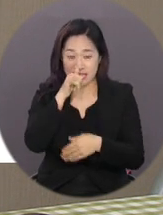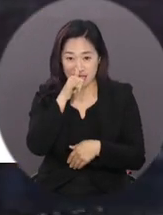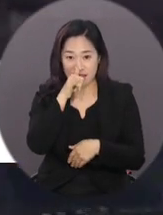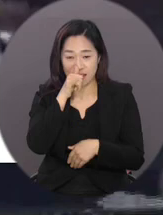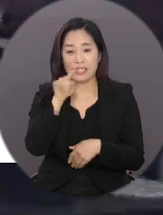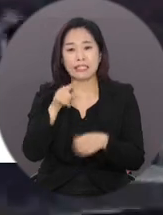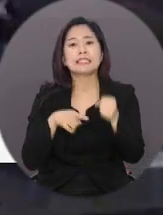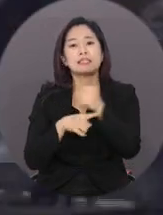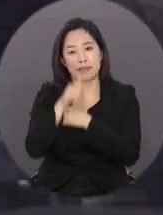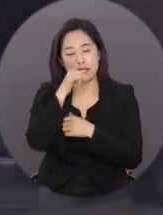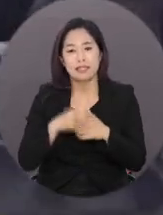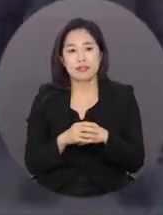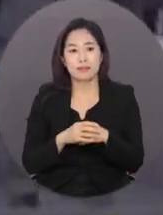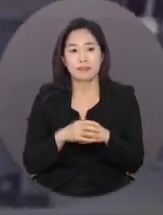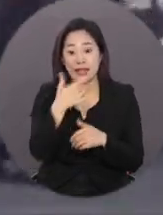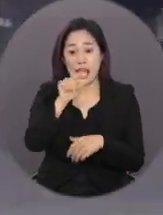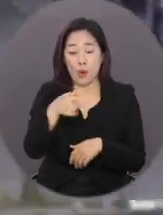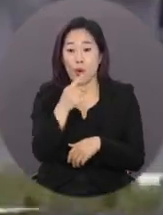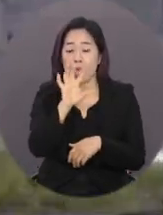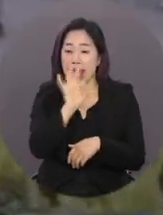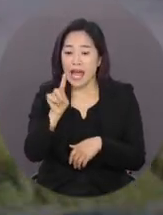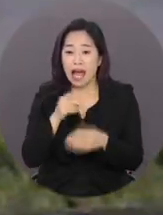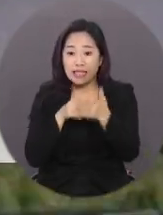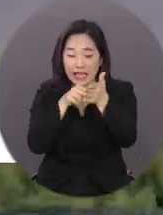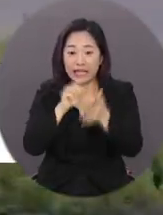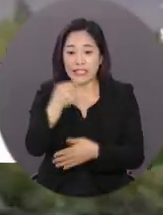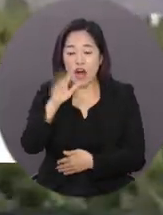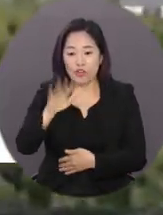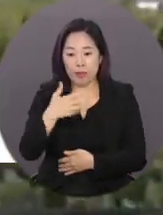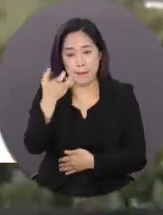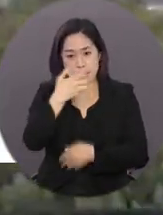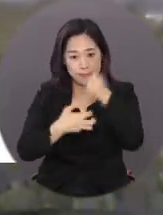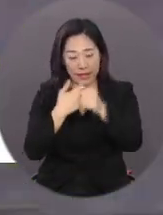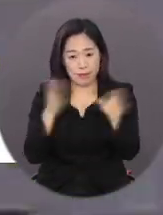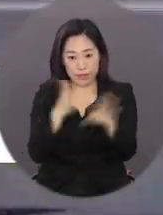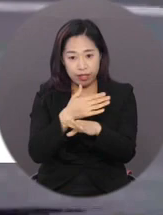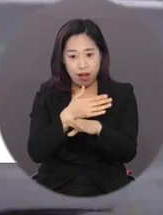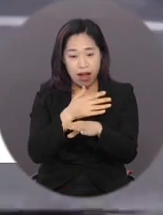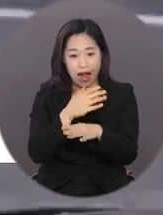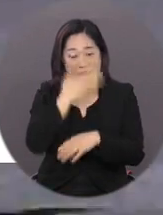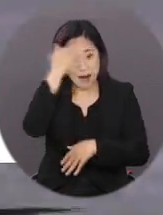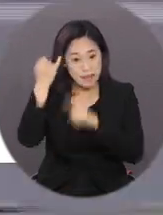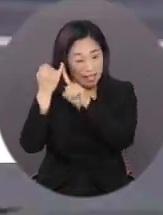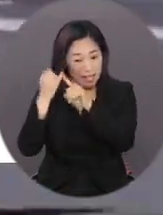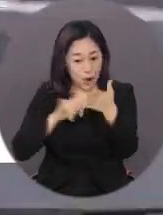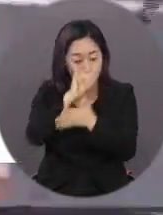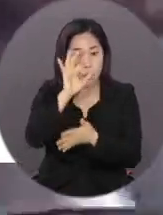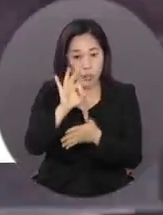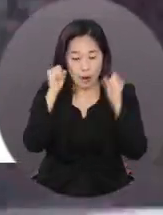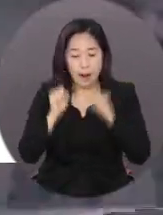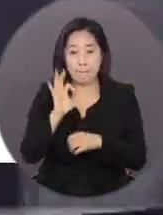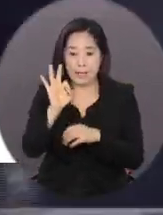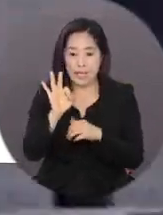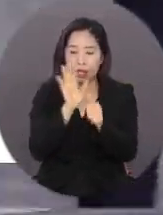점에 나고야 소송 지원에는 1980년대부터 피해 할머니들의 일본 항공료와 체류비 등의 물질적인 도움과